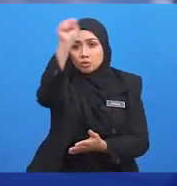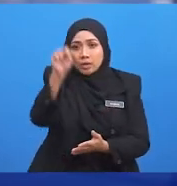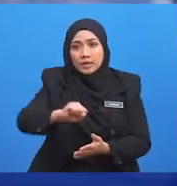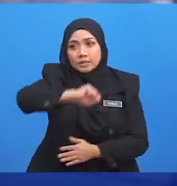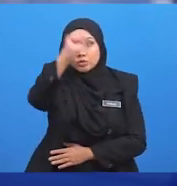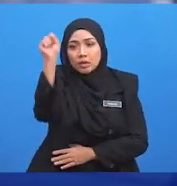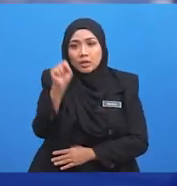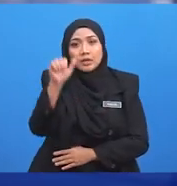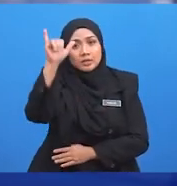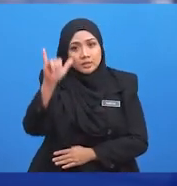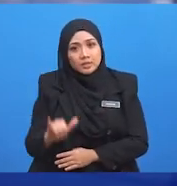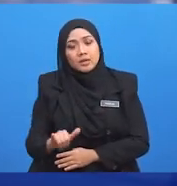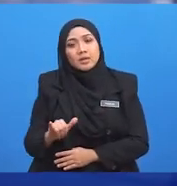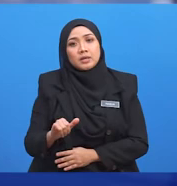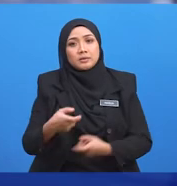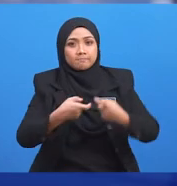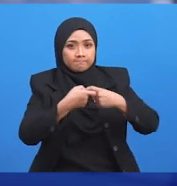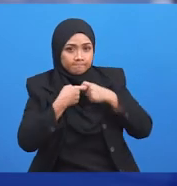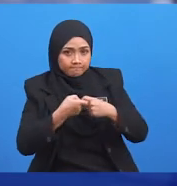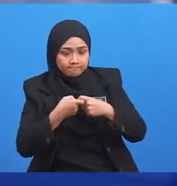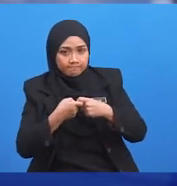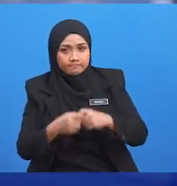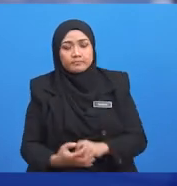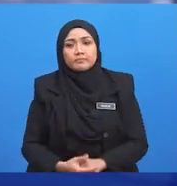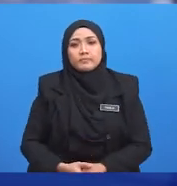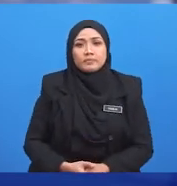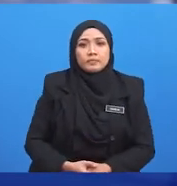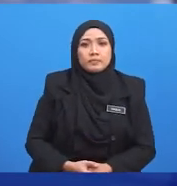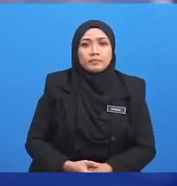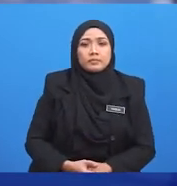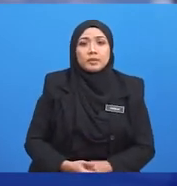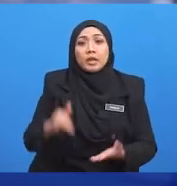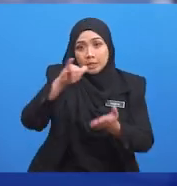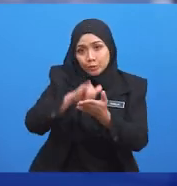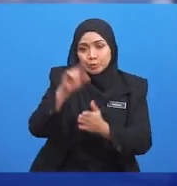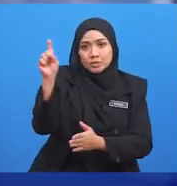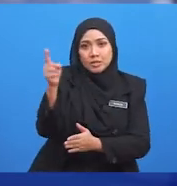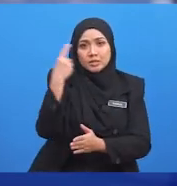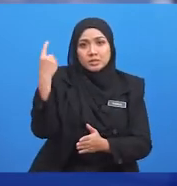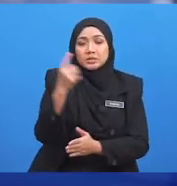soalan-soalan yang berkaitan. Sekian